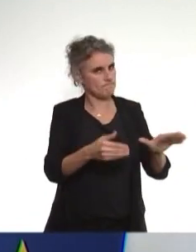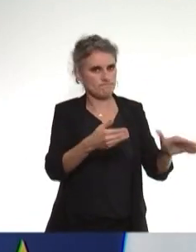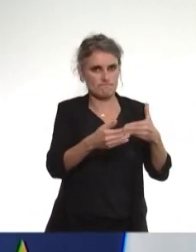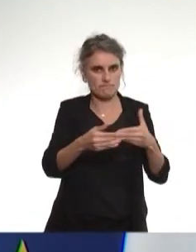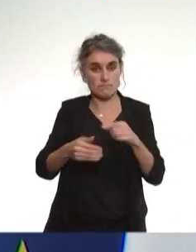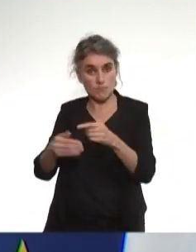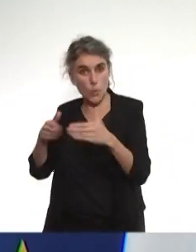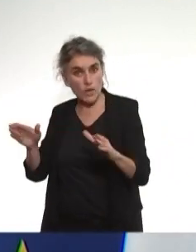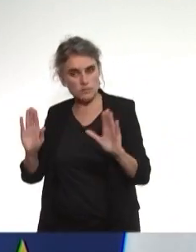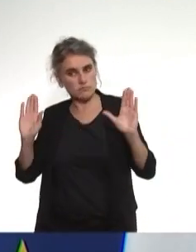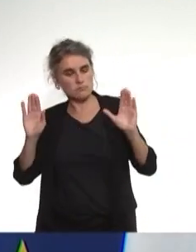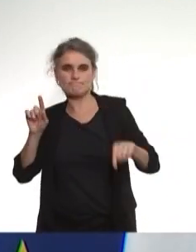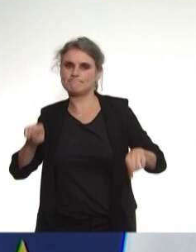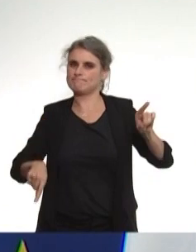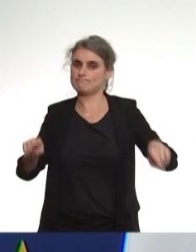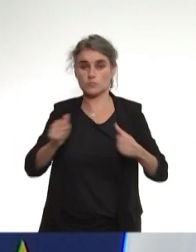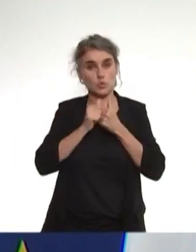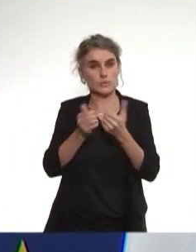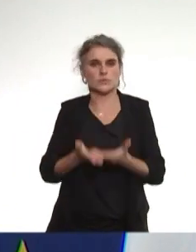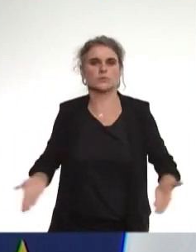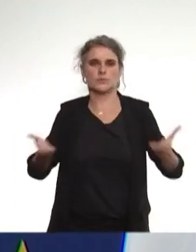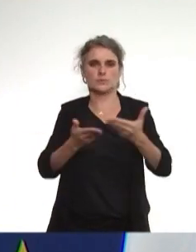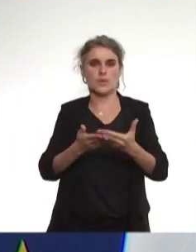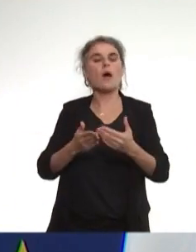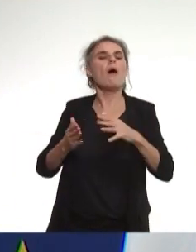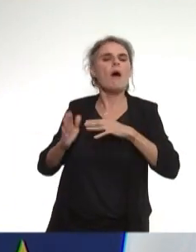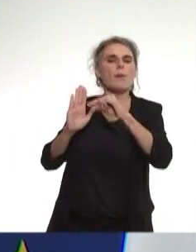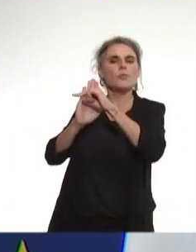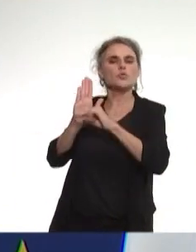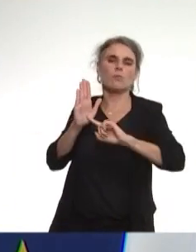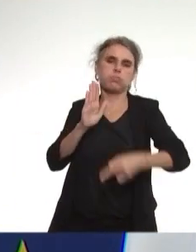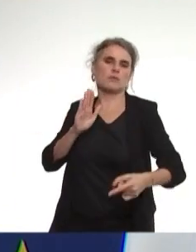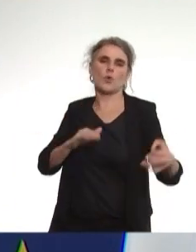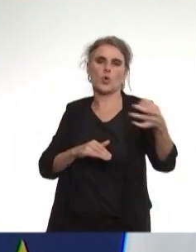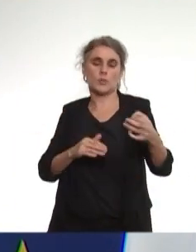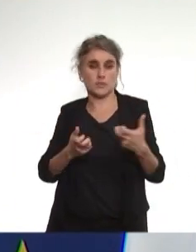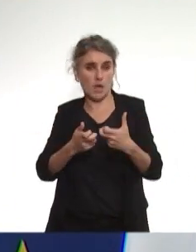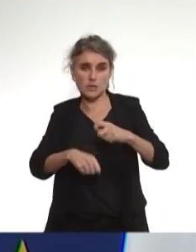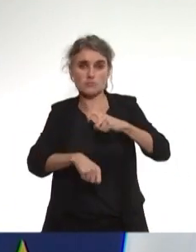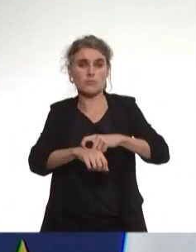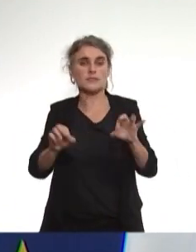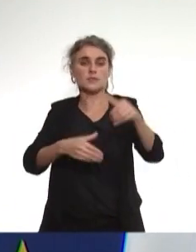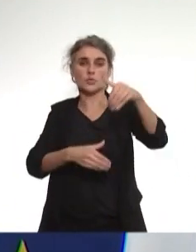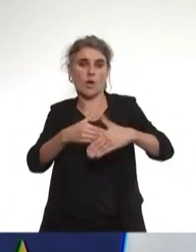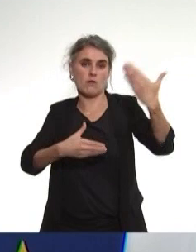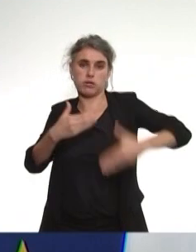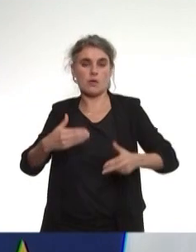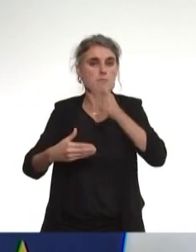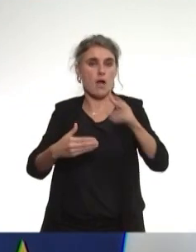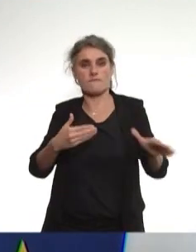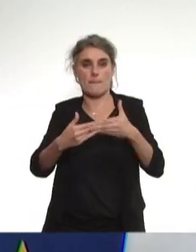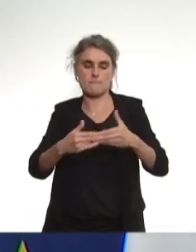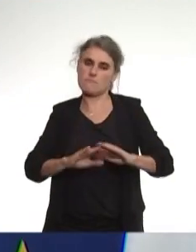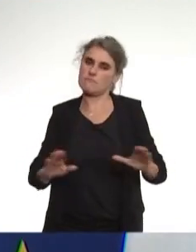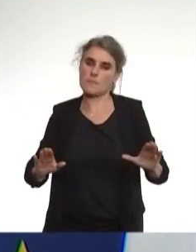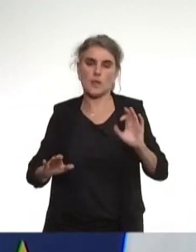qui pouvait être différente certaine mesure son application automatique quand on parle de la fermeture des bars à 22h dans les zones d'alerté renforcé la fermeture des